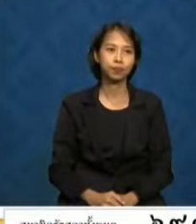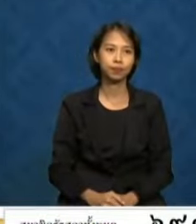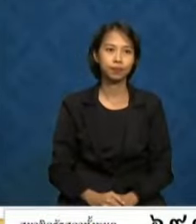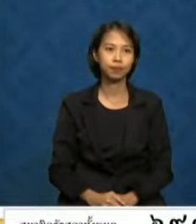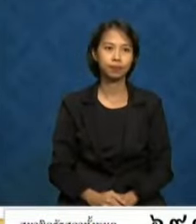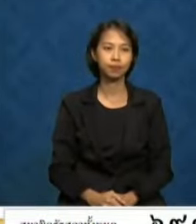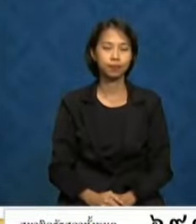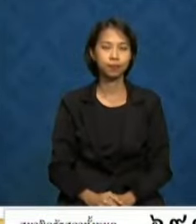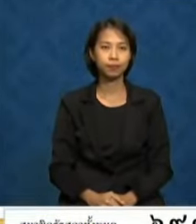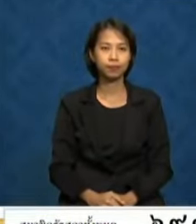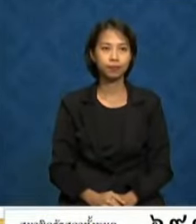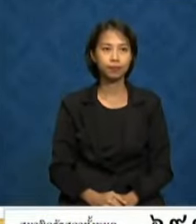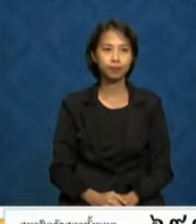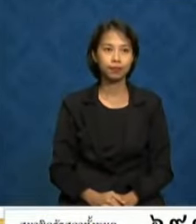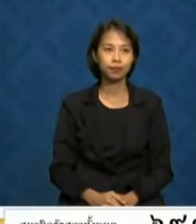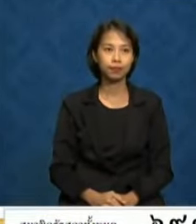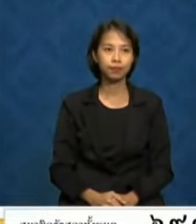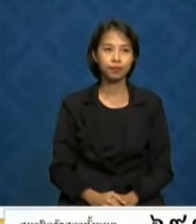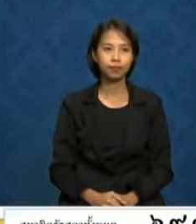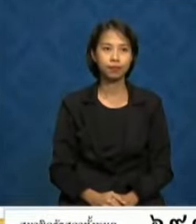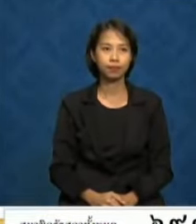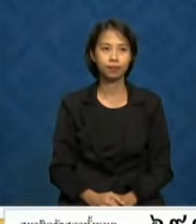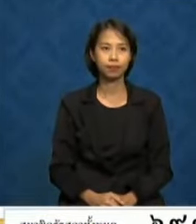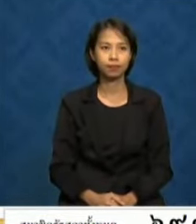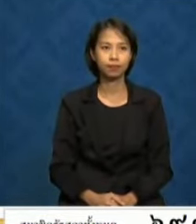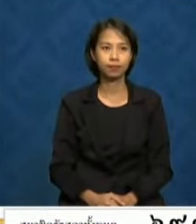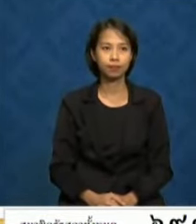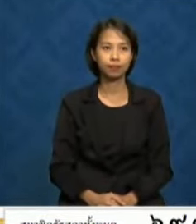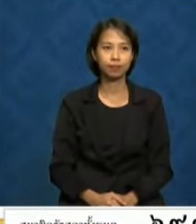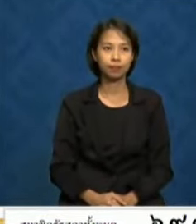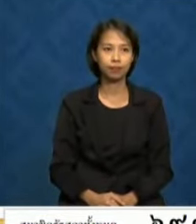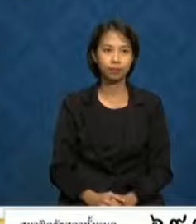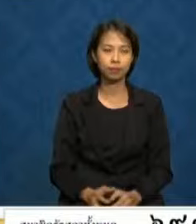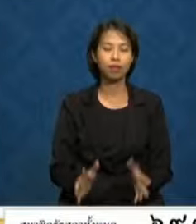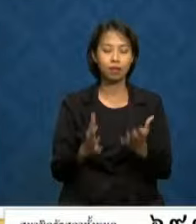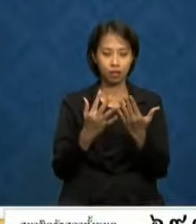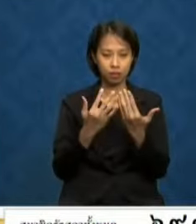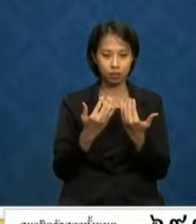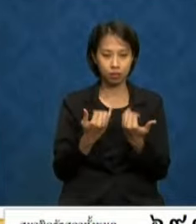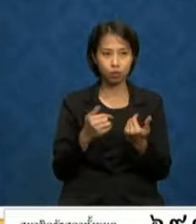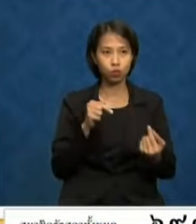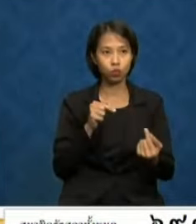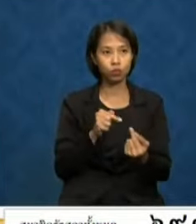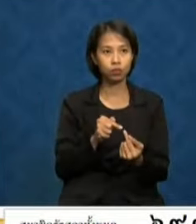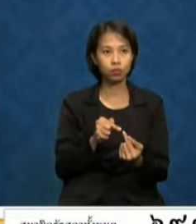ำอยู่ด้วยค่ะสำหรับมาตรการในเรื่องของ